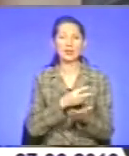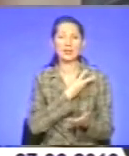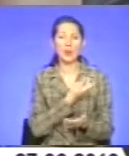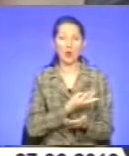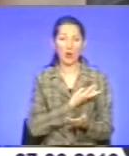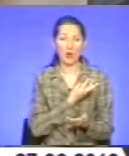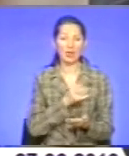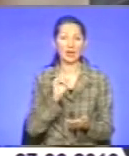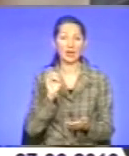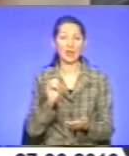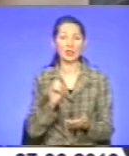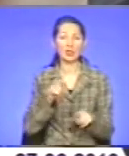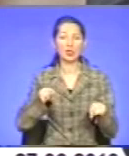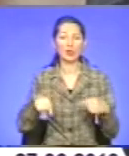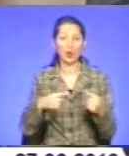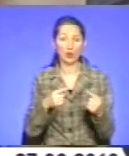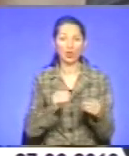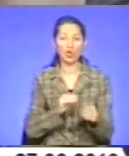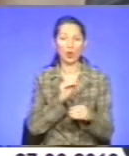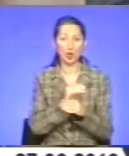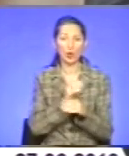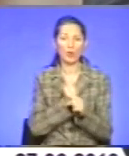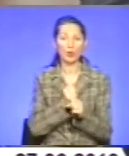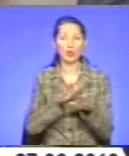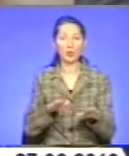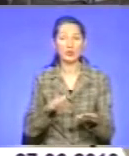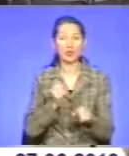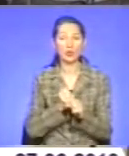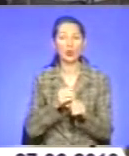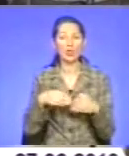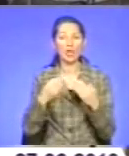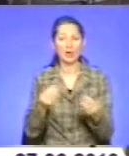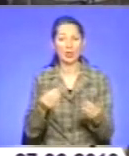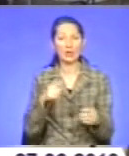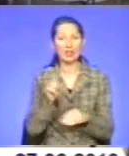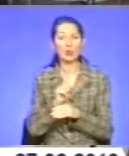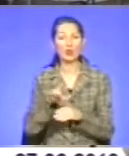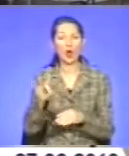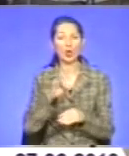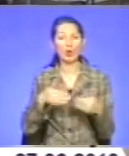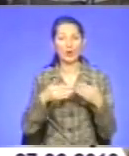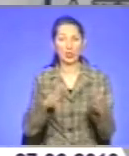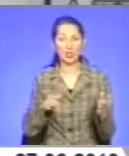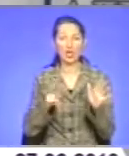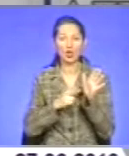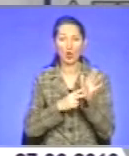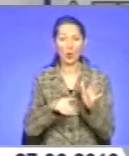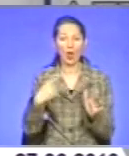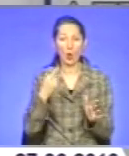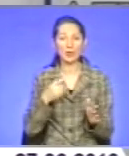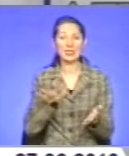і створення додаткових робочих місць роботодавцями. У Тернопільському районі відкрили 7-й в області центр